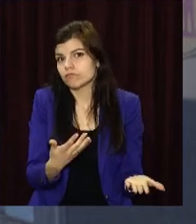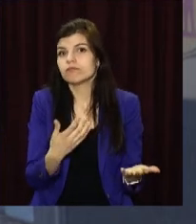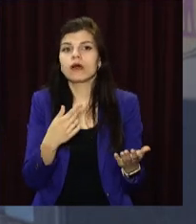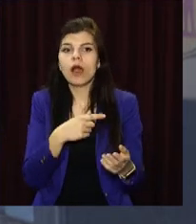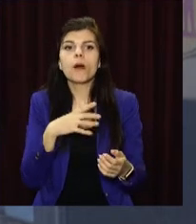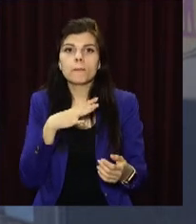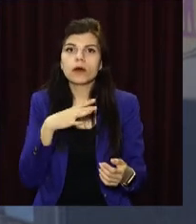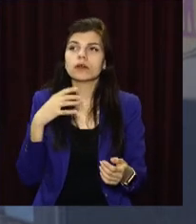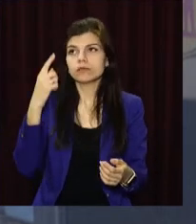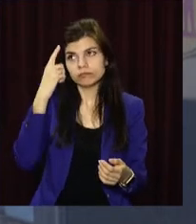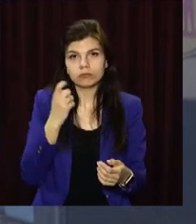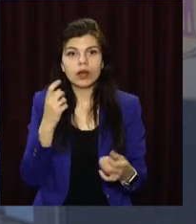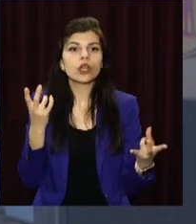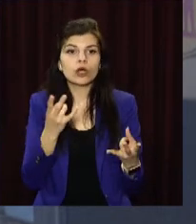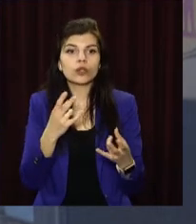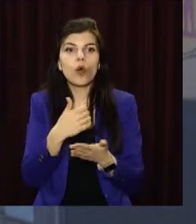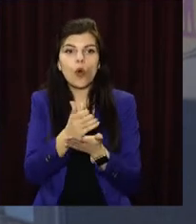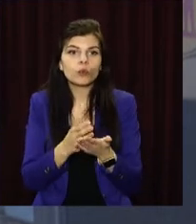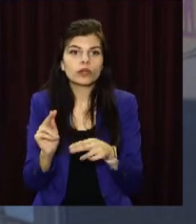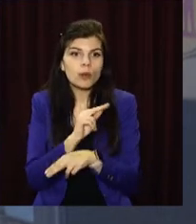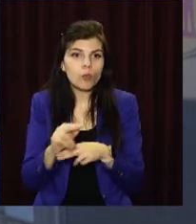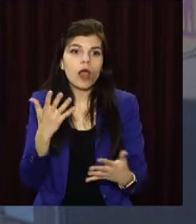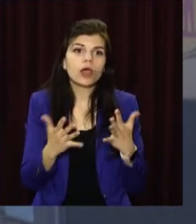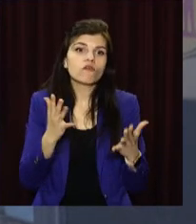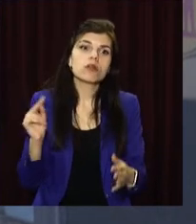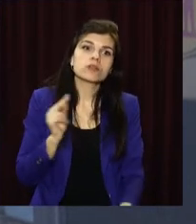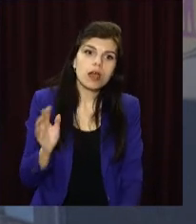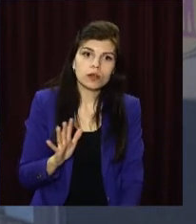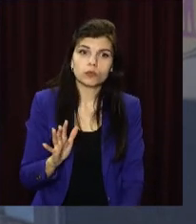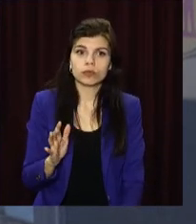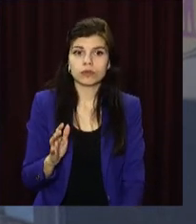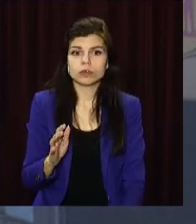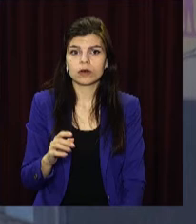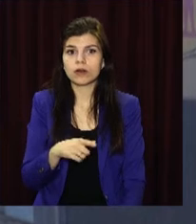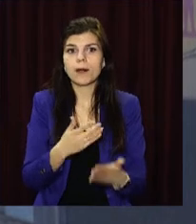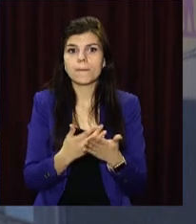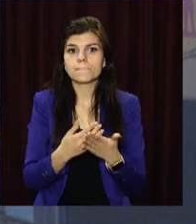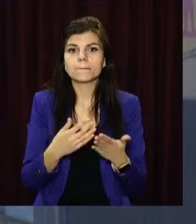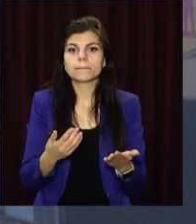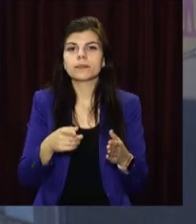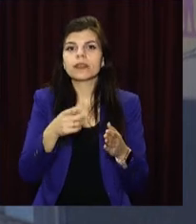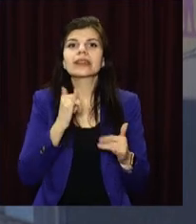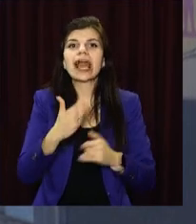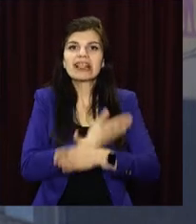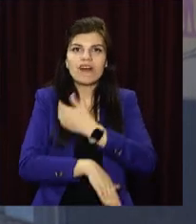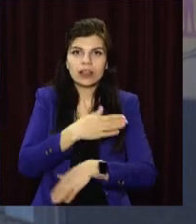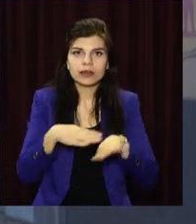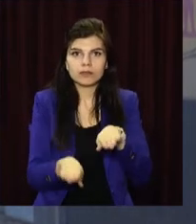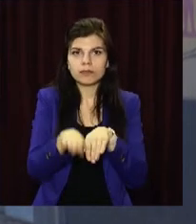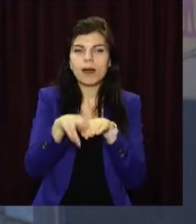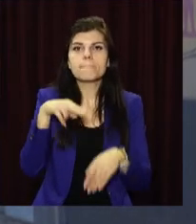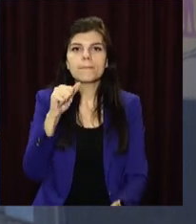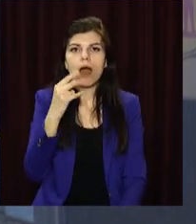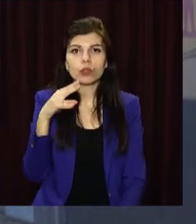була команда у нас обов'язково обслужити і провести ремонт, якщо не працюючі. Це підйомники пандусів. Пандусы для инвалидов, чтобы